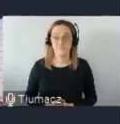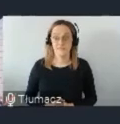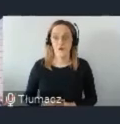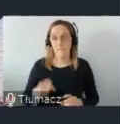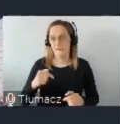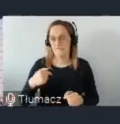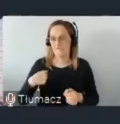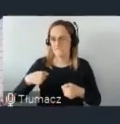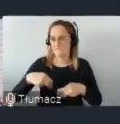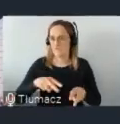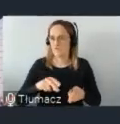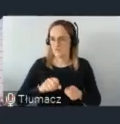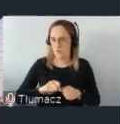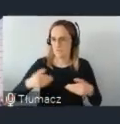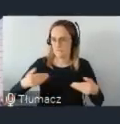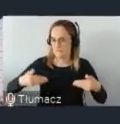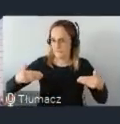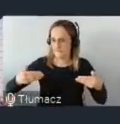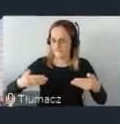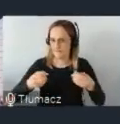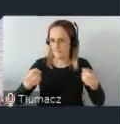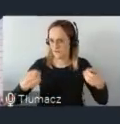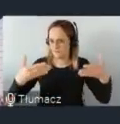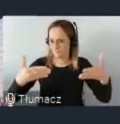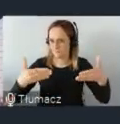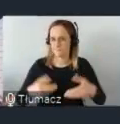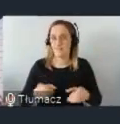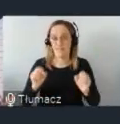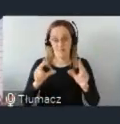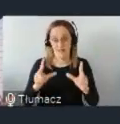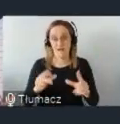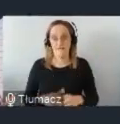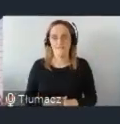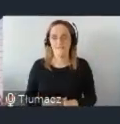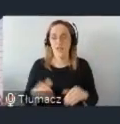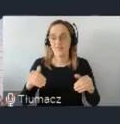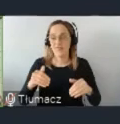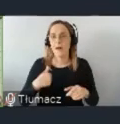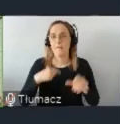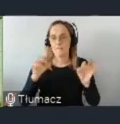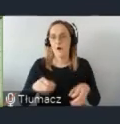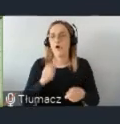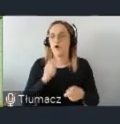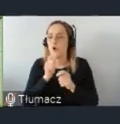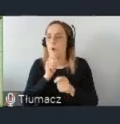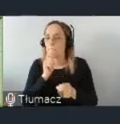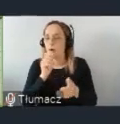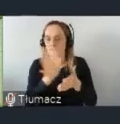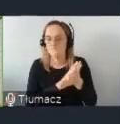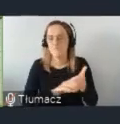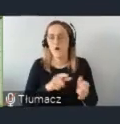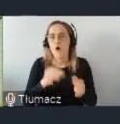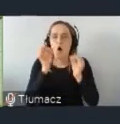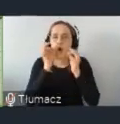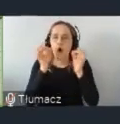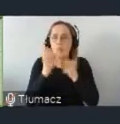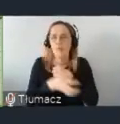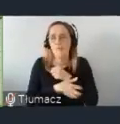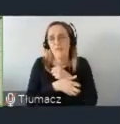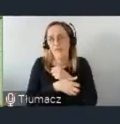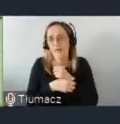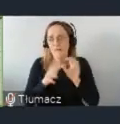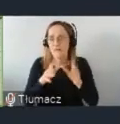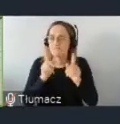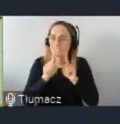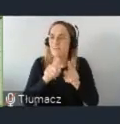Powinniśmy wrócić teraz do prezentacji. Tak, teraz mogę poczytać komentarze. Tak, kotek był biedny, ale wirtualny. W związku z